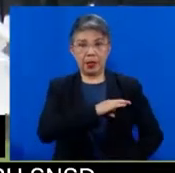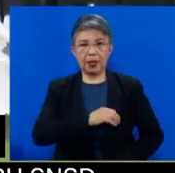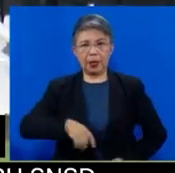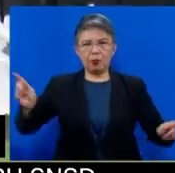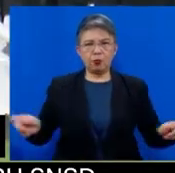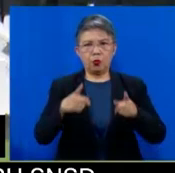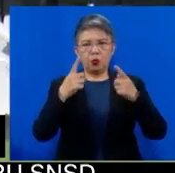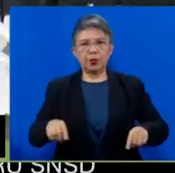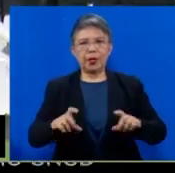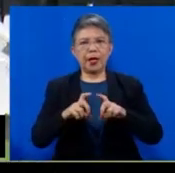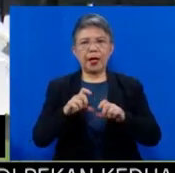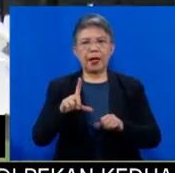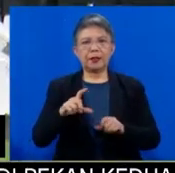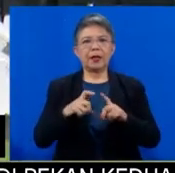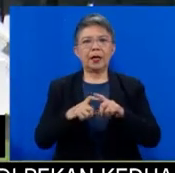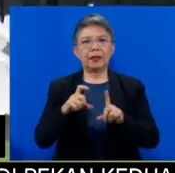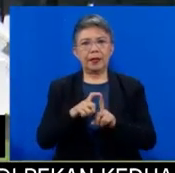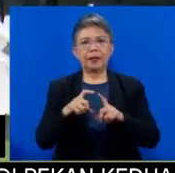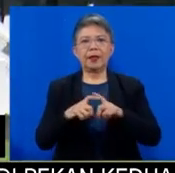Angkatan Darat, Laut, dan Udara.